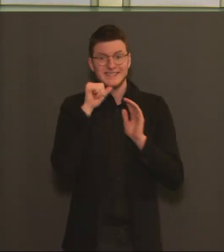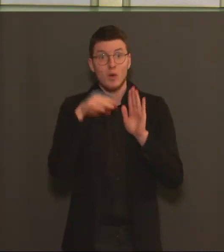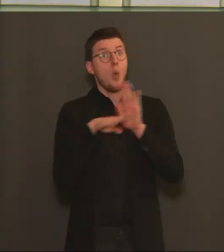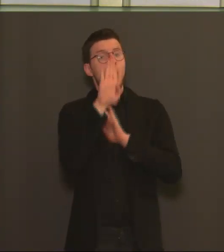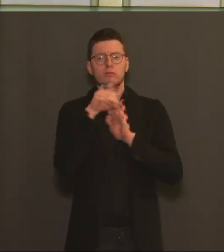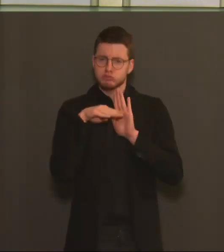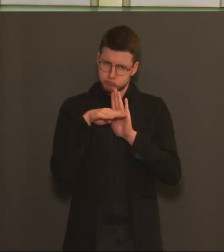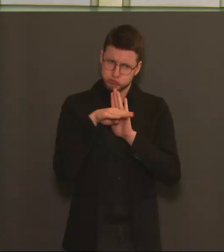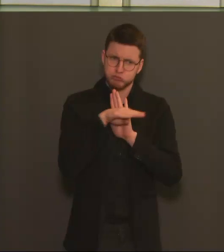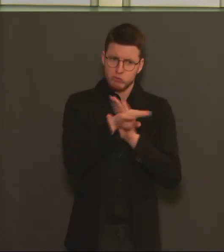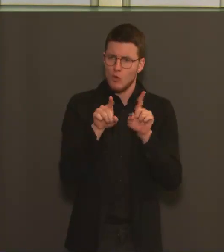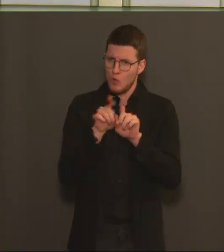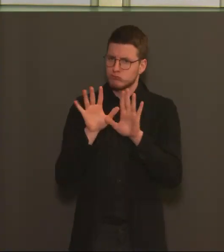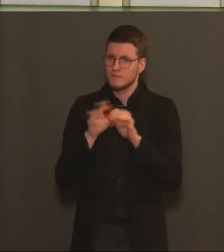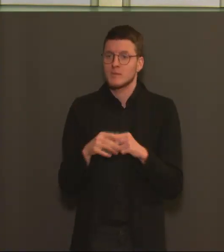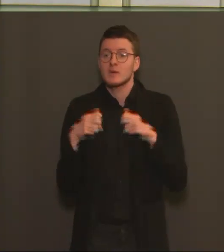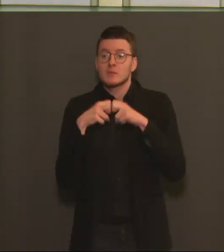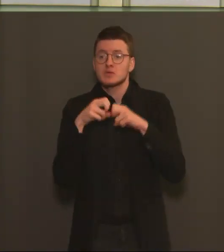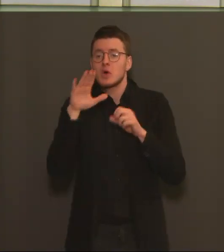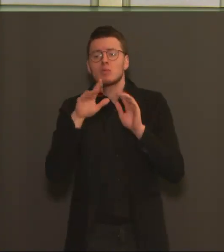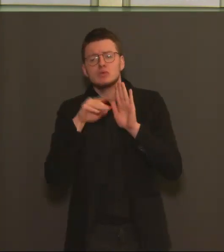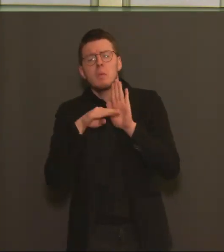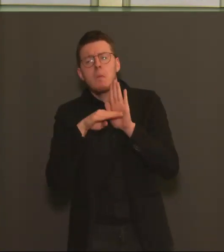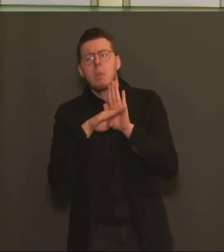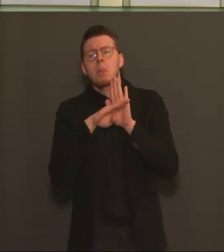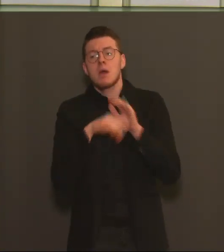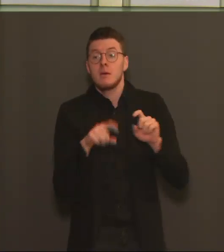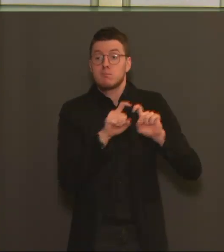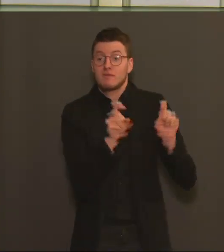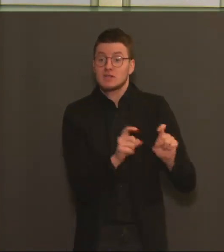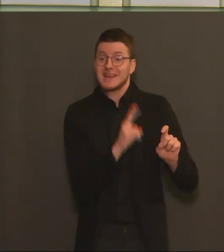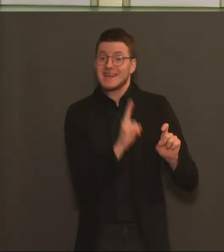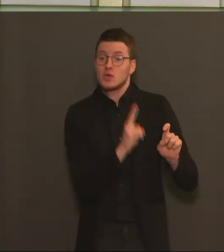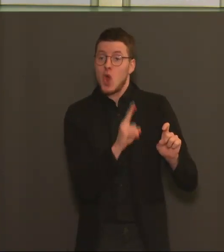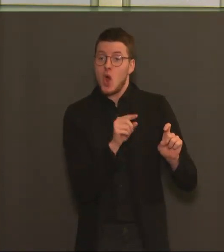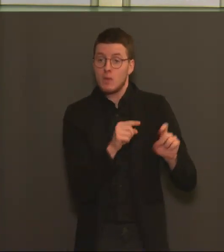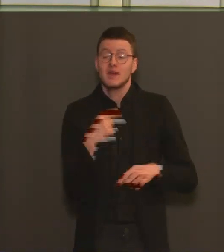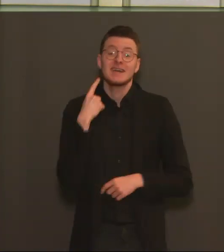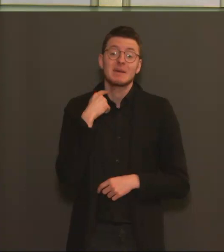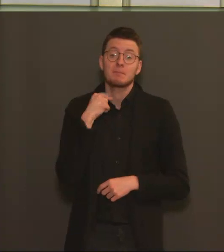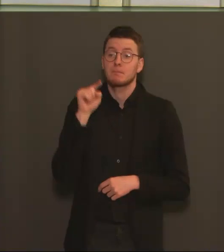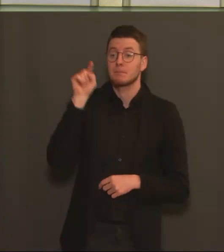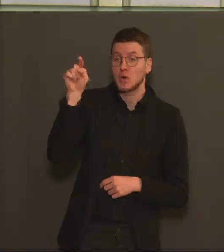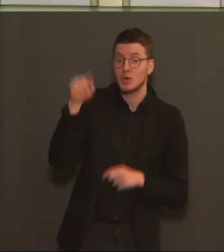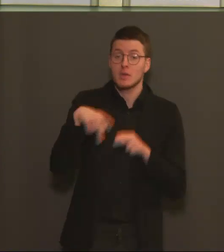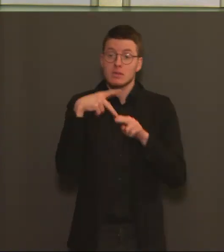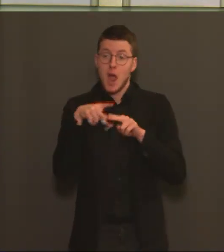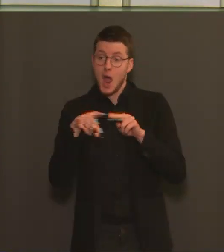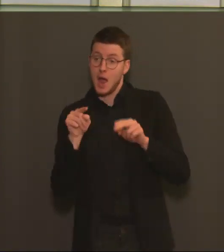Naast Brussel zien we ook nog toenames in de provincies Henegouwen, Limburg en Namen.